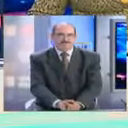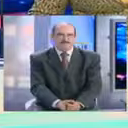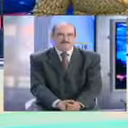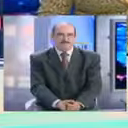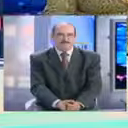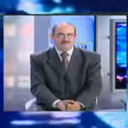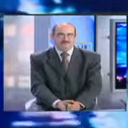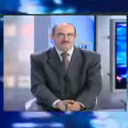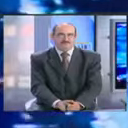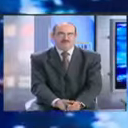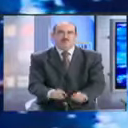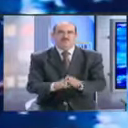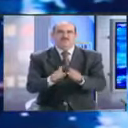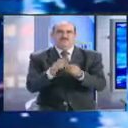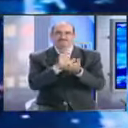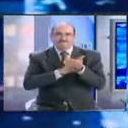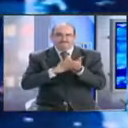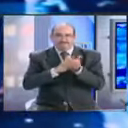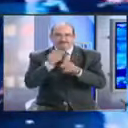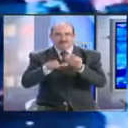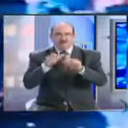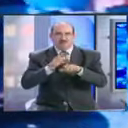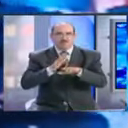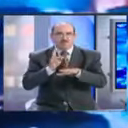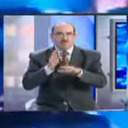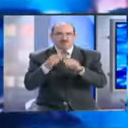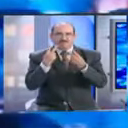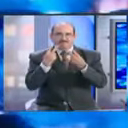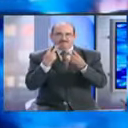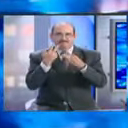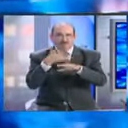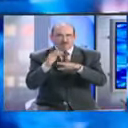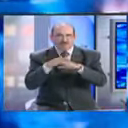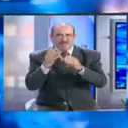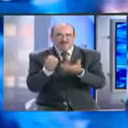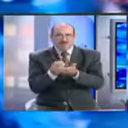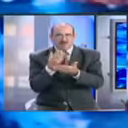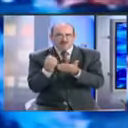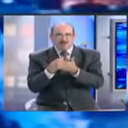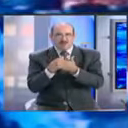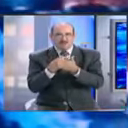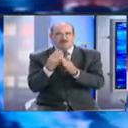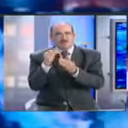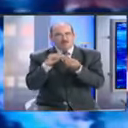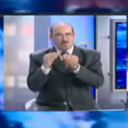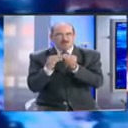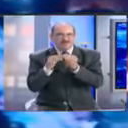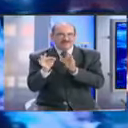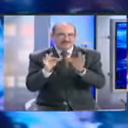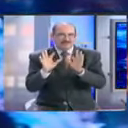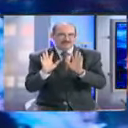ونلفت هذا ونعتذر من مشاهدينا بسبب تأخير بث هذه النشرة لأسباب تقنية